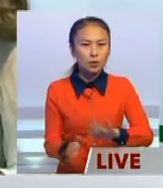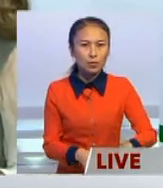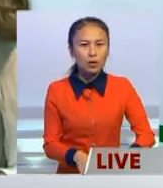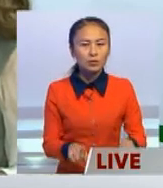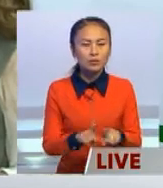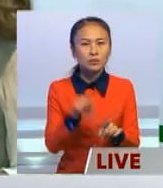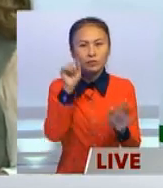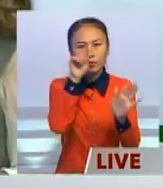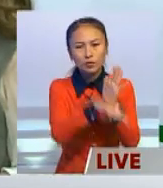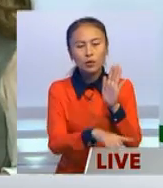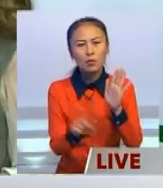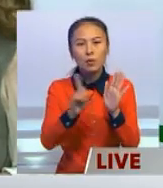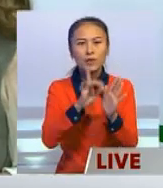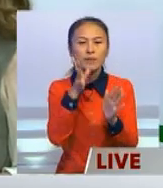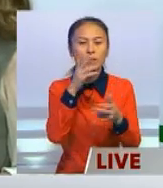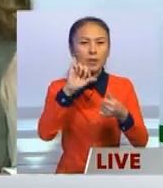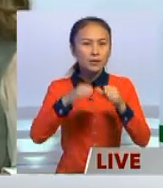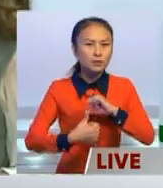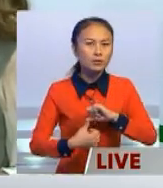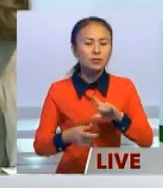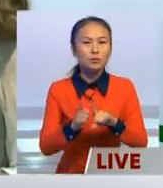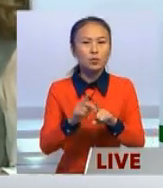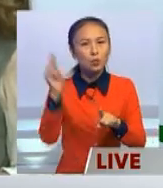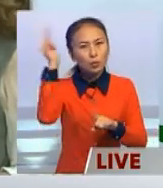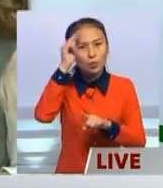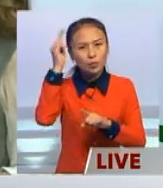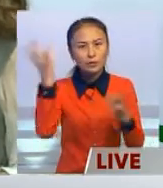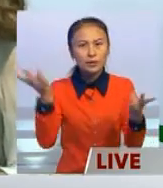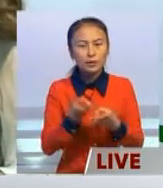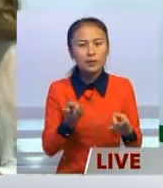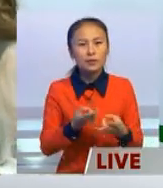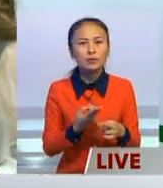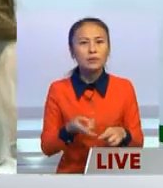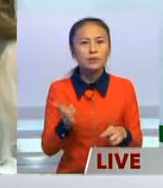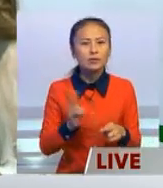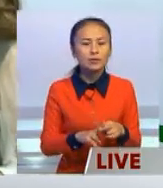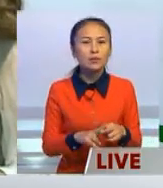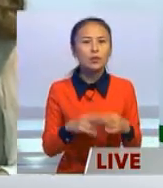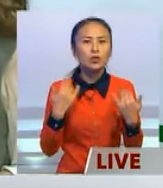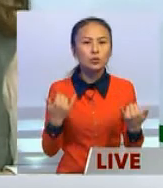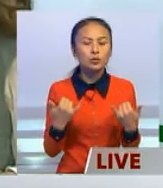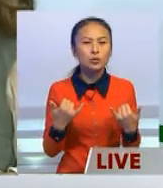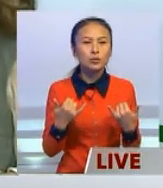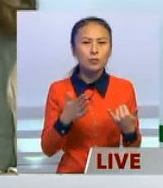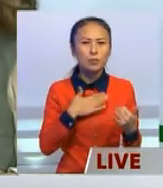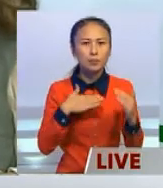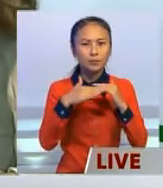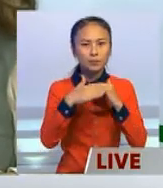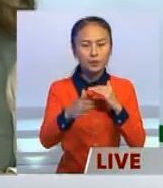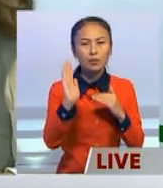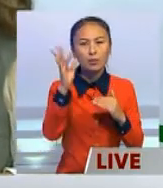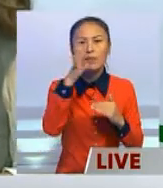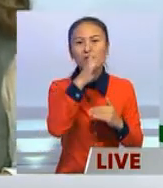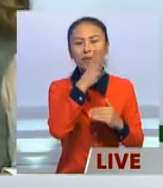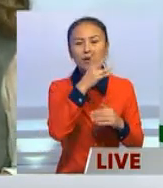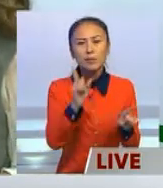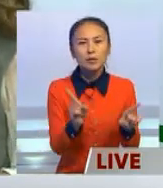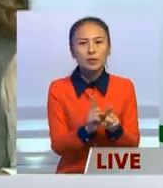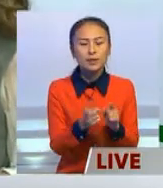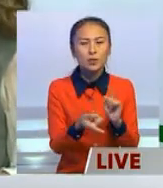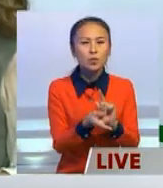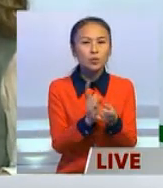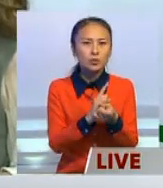бұл жерде әрқашан үйрену дағдысы бар. Сондықтан адамдардың бойында енді алдағы уақытта сол өзгерістер